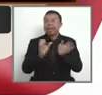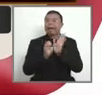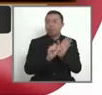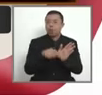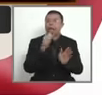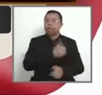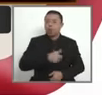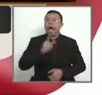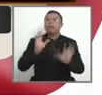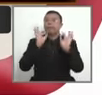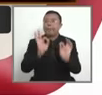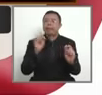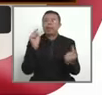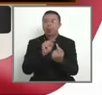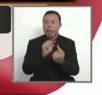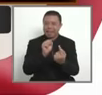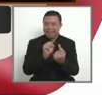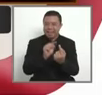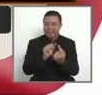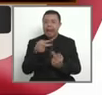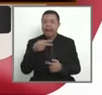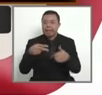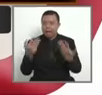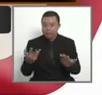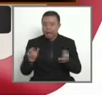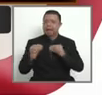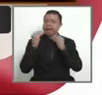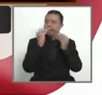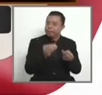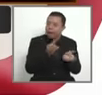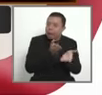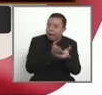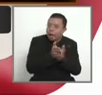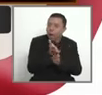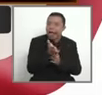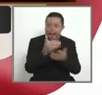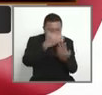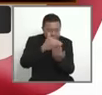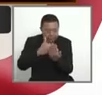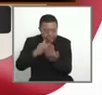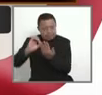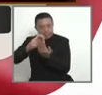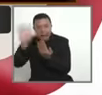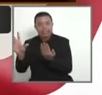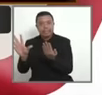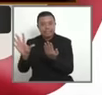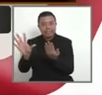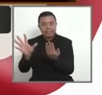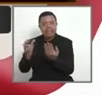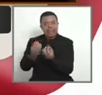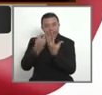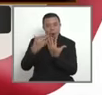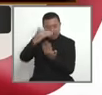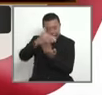Okelah ya Nah hal yang telanjang begini kan masyarakat sudah tahu bahwa presiden Jokowi hari-hari belakang ini sedang